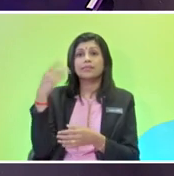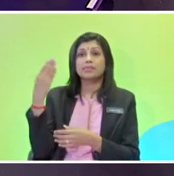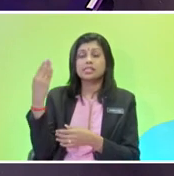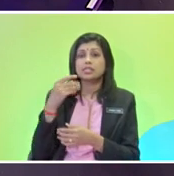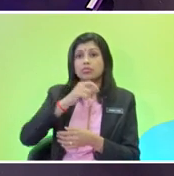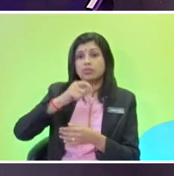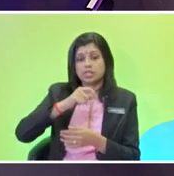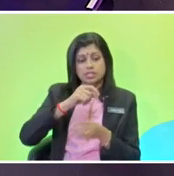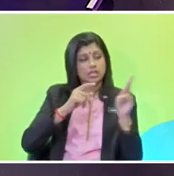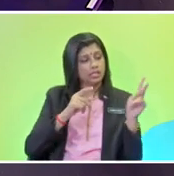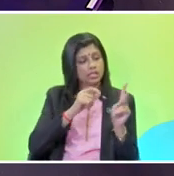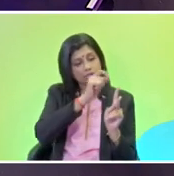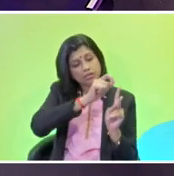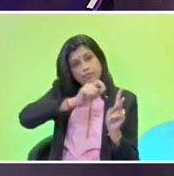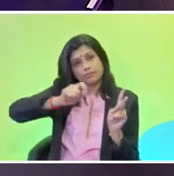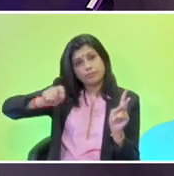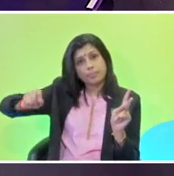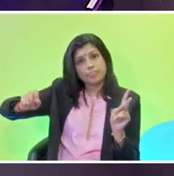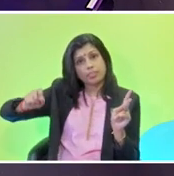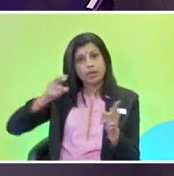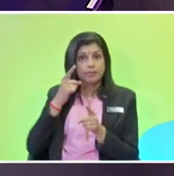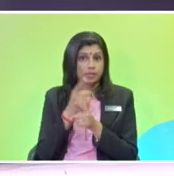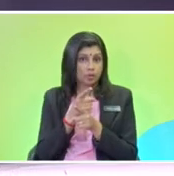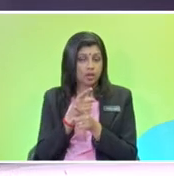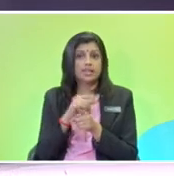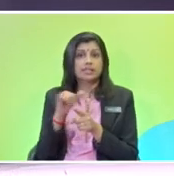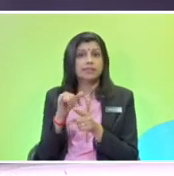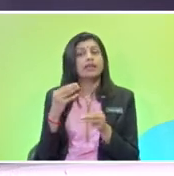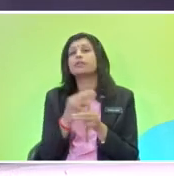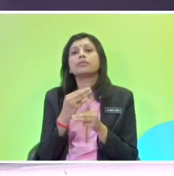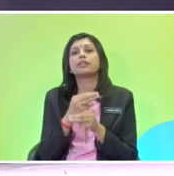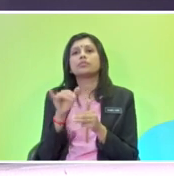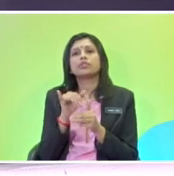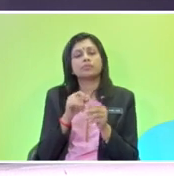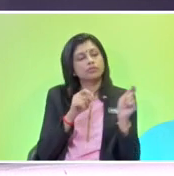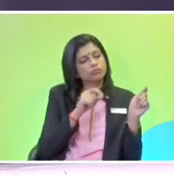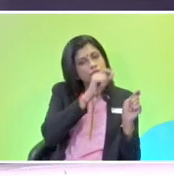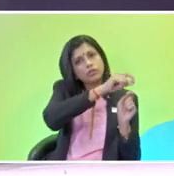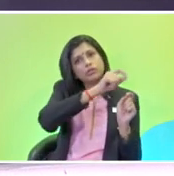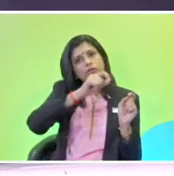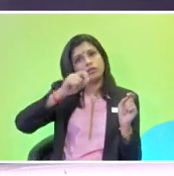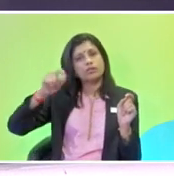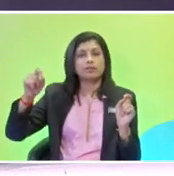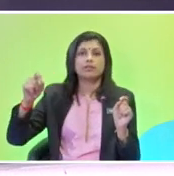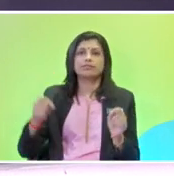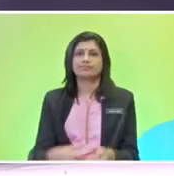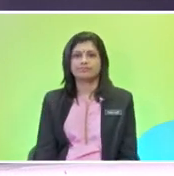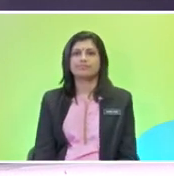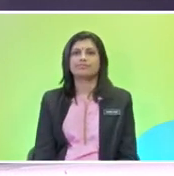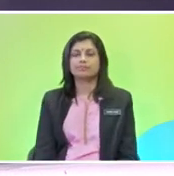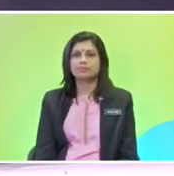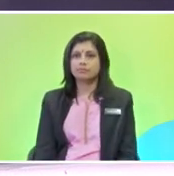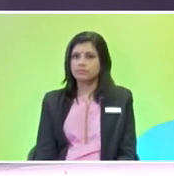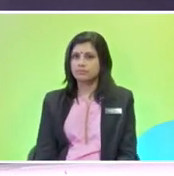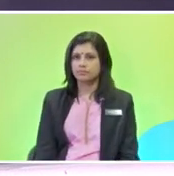kanan. Dari kiri ke kanan. Jadi kat situ kita kena ingat. Sebab kadang-kadang murid-murid kita ni cara pemikirannya mereka